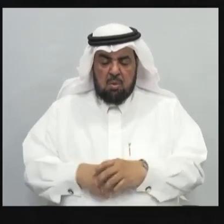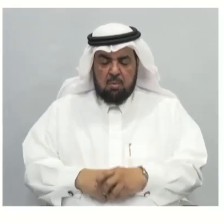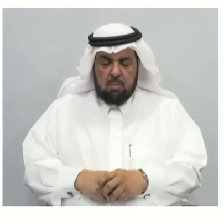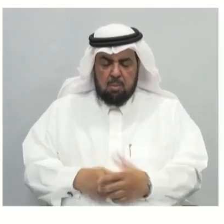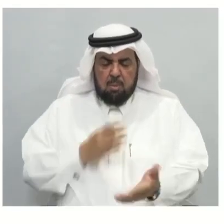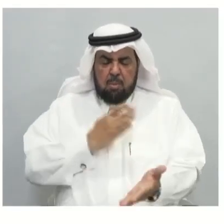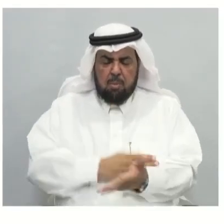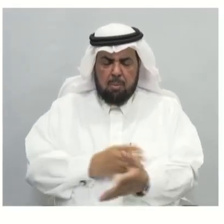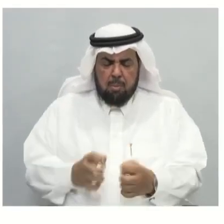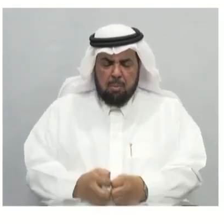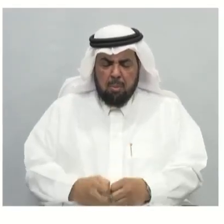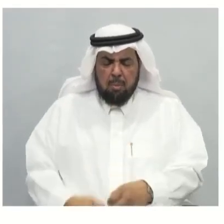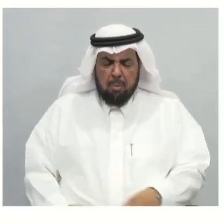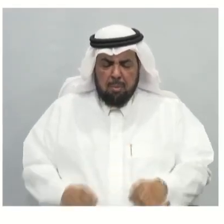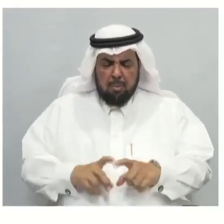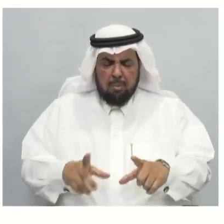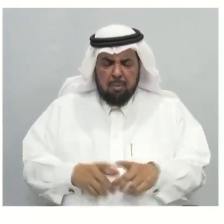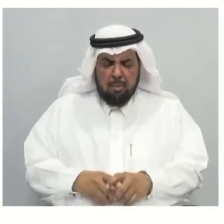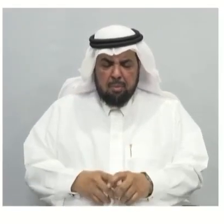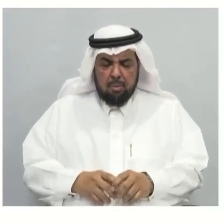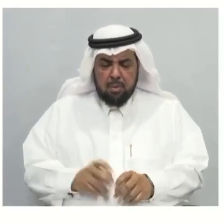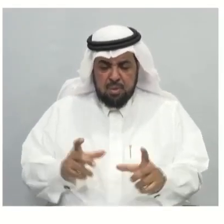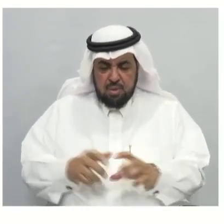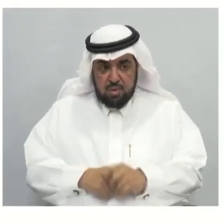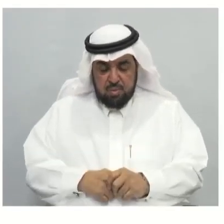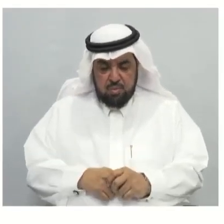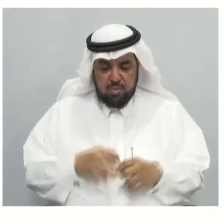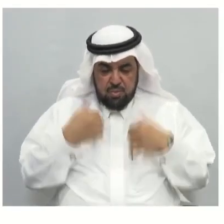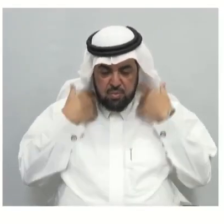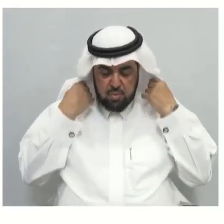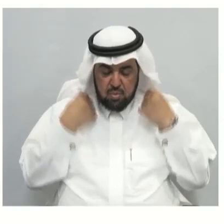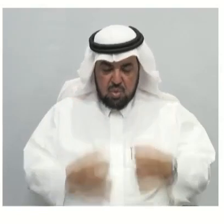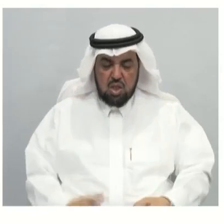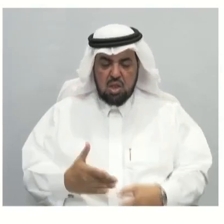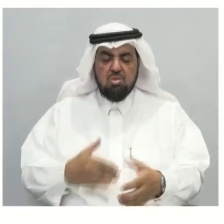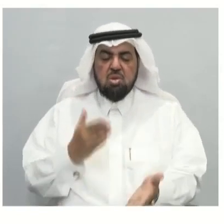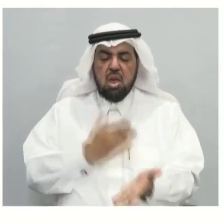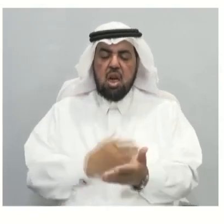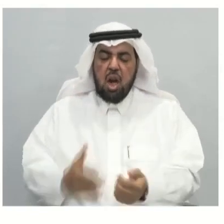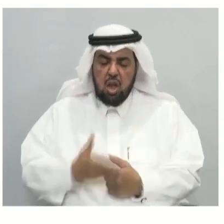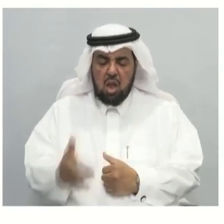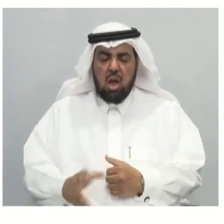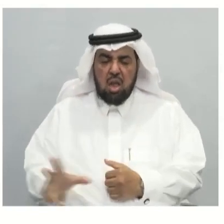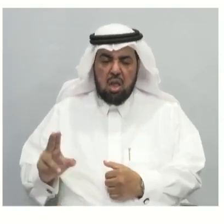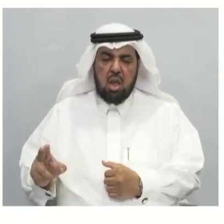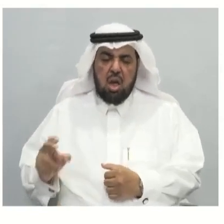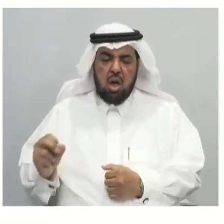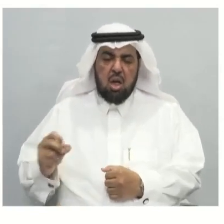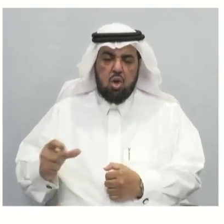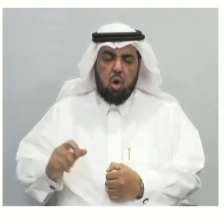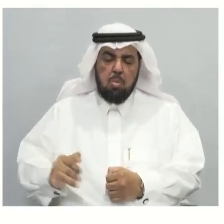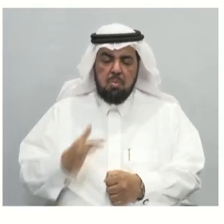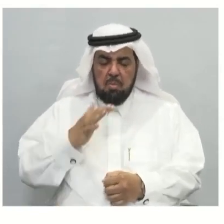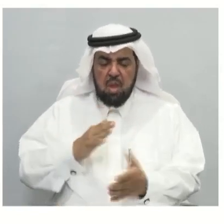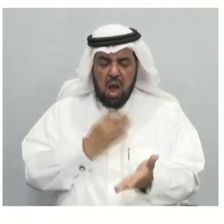التقرير التحليلي تتضح هذه الصوره تقارير التقدم هذه تستخدم لتقرير الوضع الحالي هذه تقارير